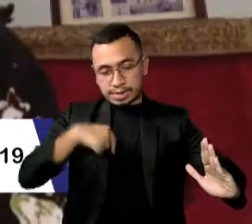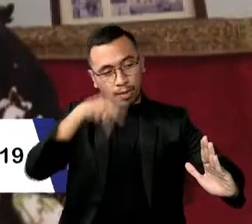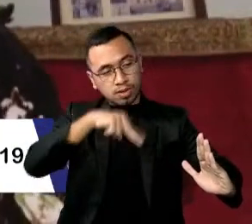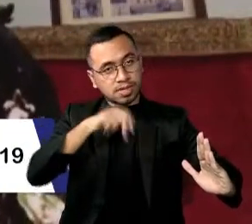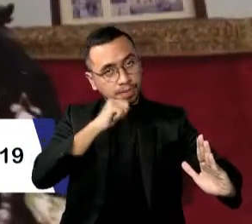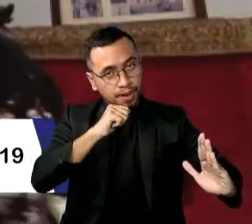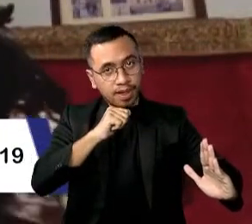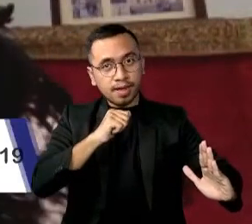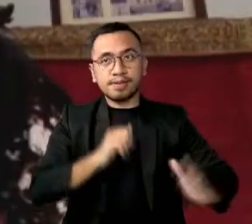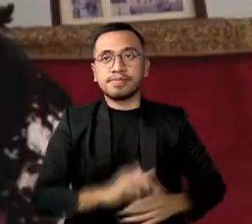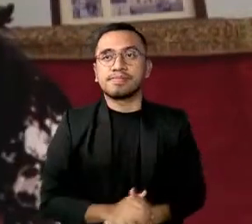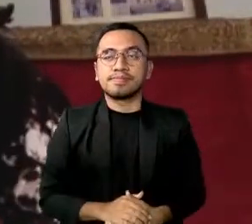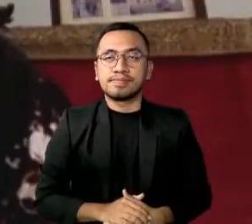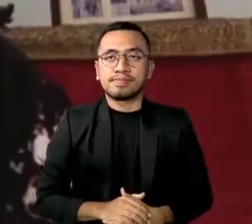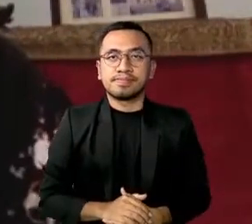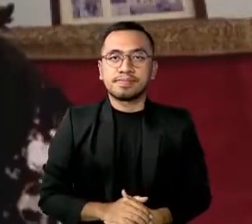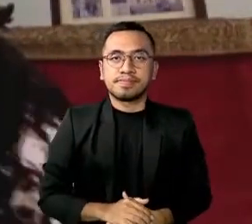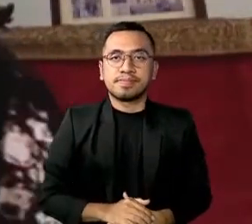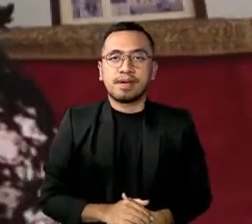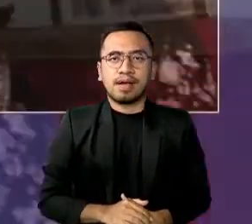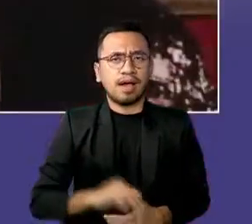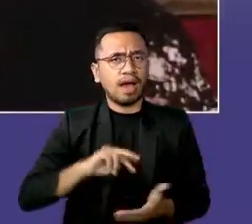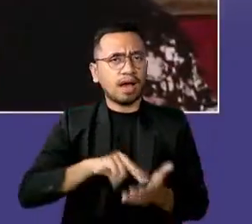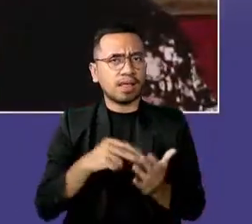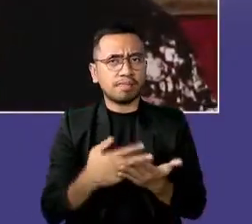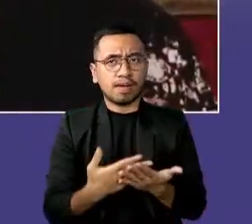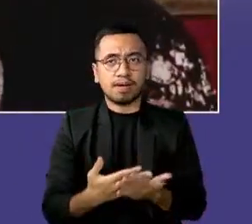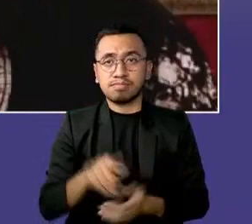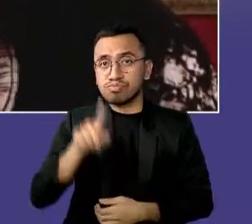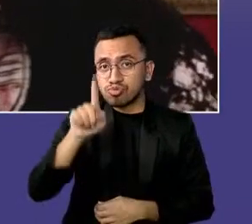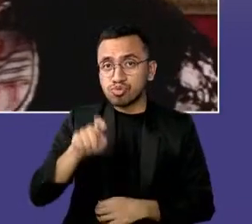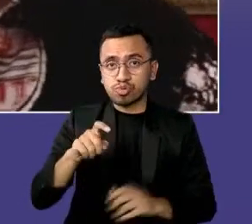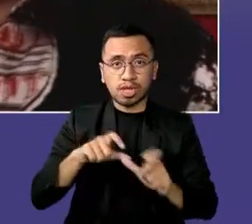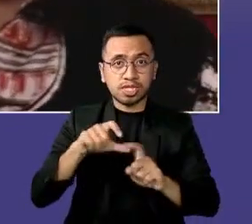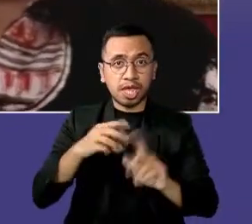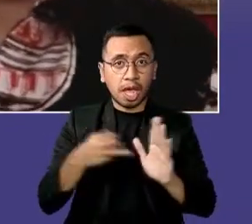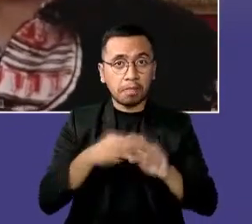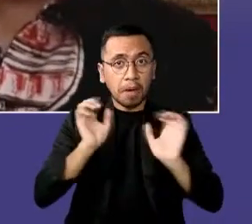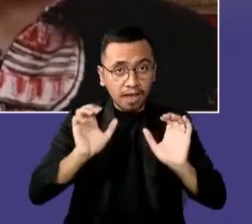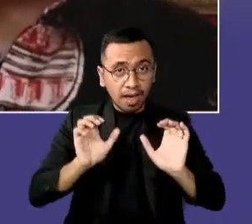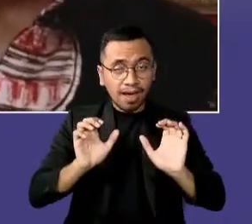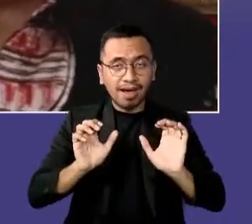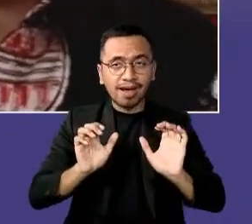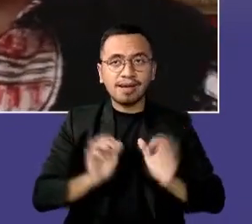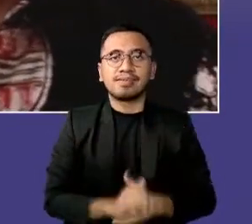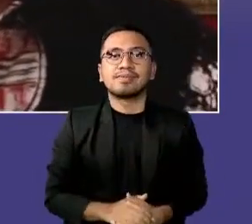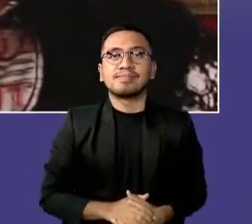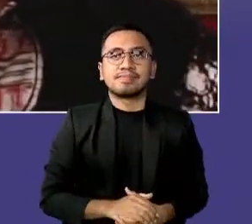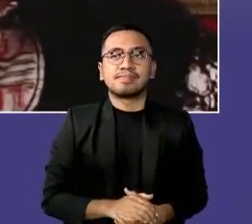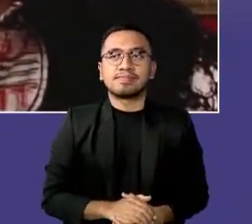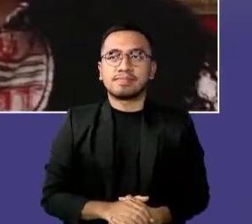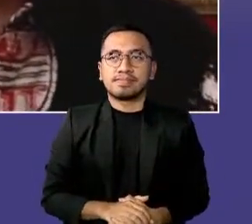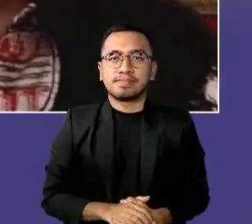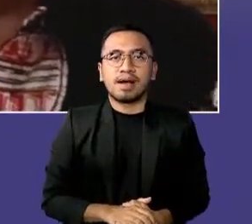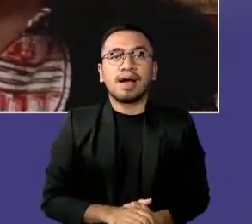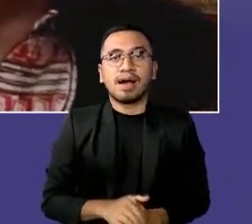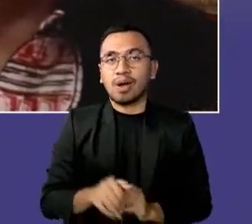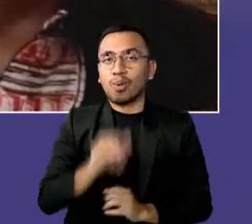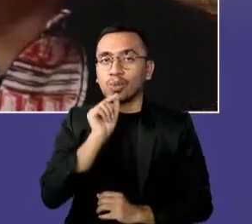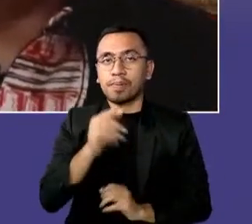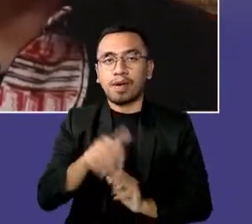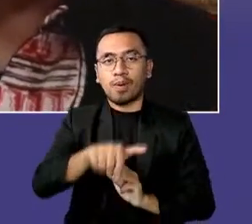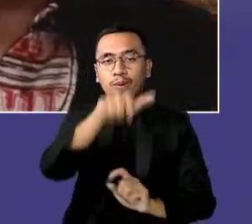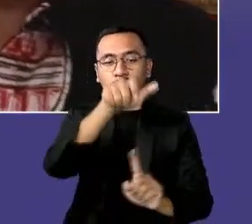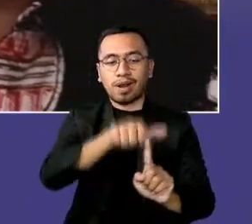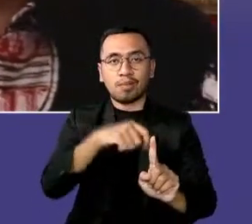diisolasi ini ada kita masih butuh banyak SDM atau bagaimana parts Hai kalau untuk pelacakan kVA tipe kita masih butuh